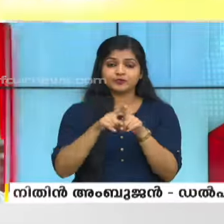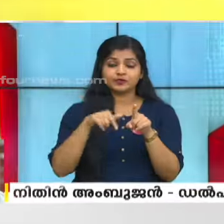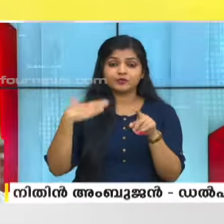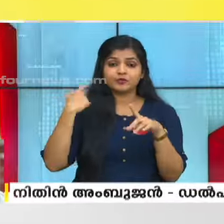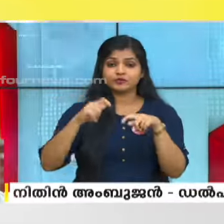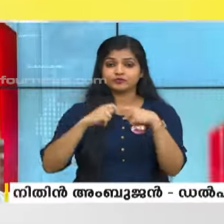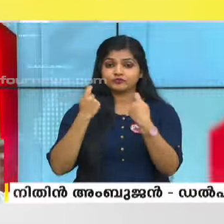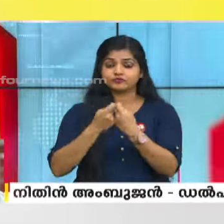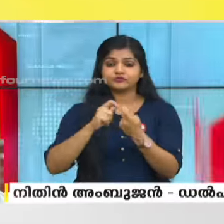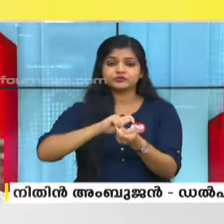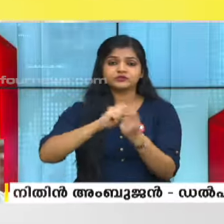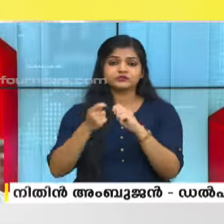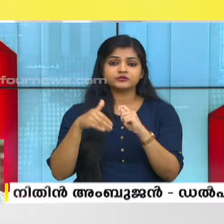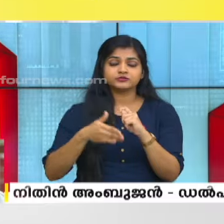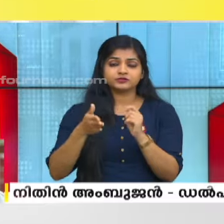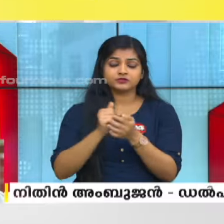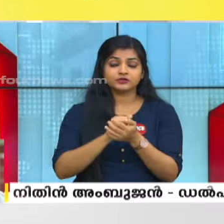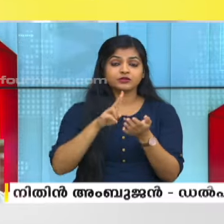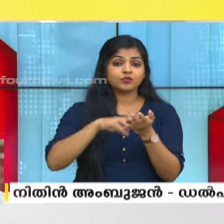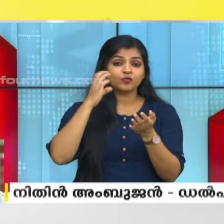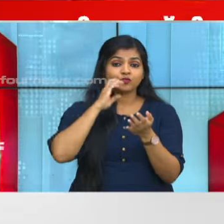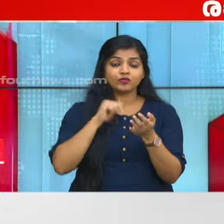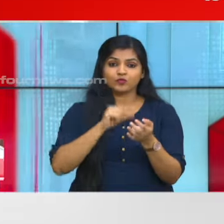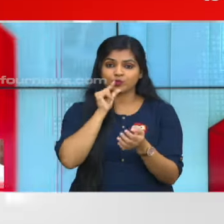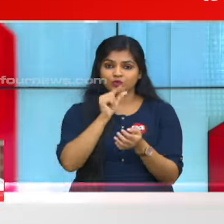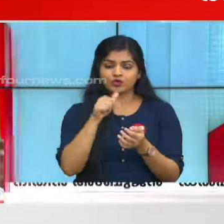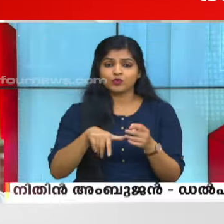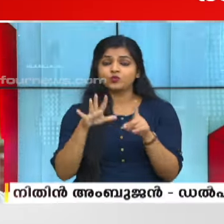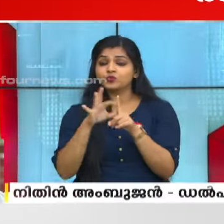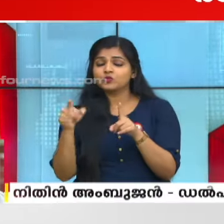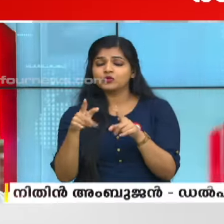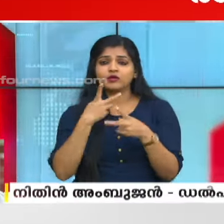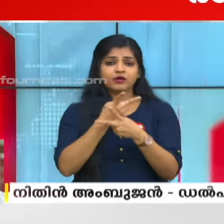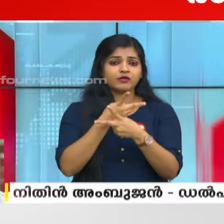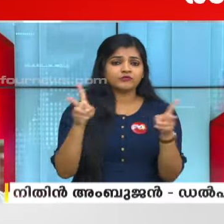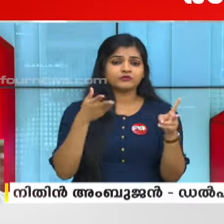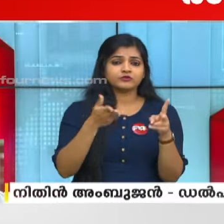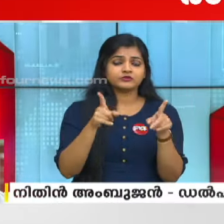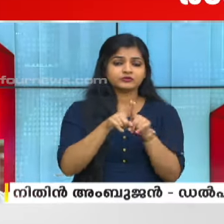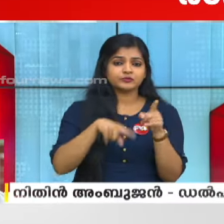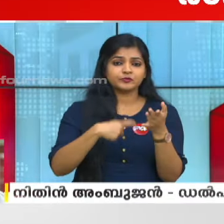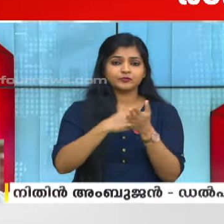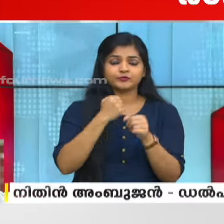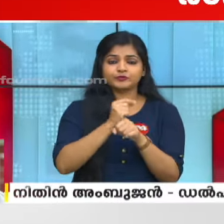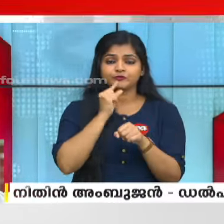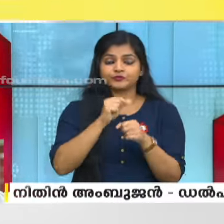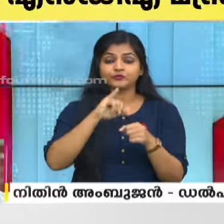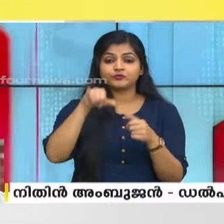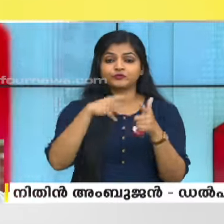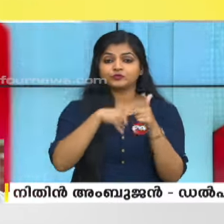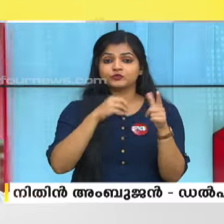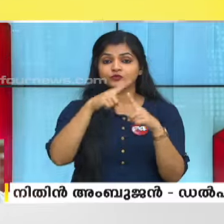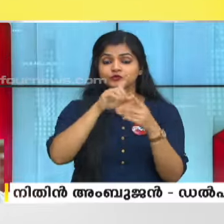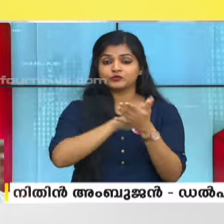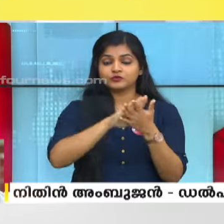കുടുംബ കൂട്ടായ്മയായിരിക്കുകയാണ്. നരേന്ദ്രമോദിയുടെ വാക്കും പ്രവൃത്തിയും തമ്മിലുള്ള വ്യത്യാസമാണ് ഇതിപ്പോൾ വ്യക്തമാക്കുന്നത്. ജ്യോതിരാദിത്യ സിന്ധ്യ, അതോടൊപ്പം തന്നെ HD